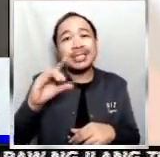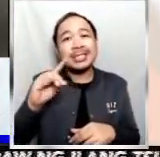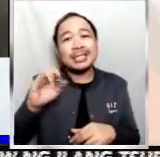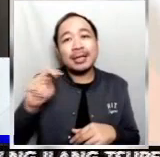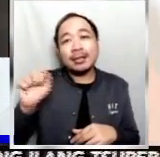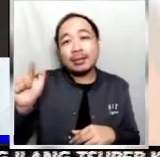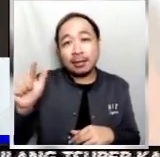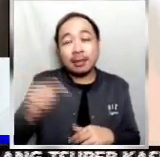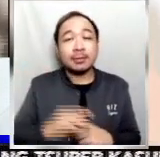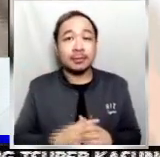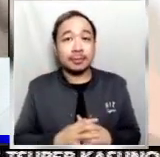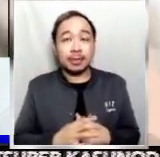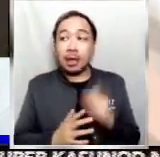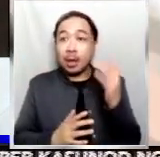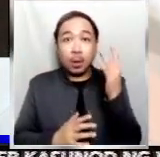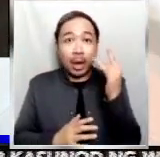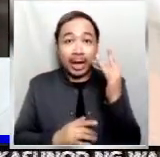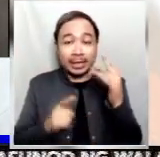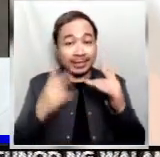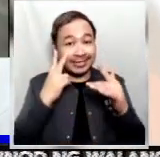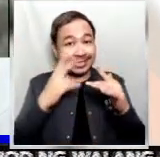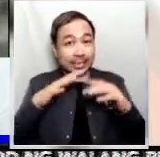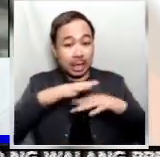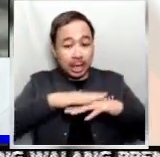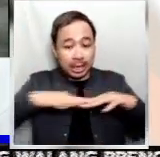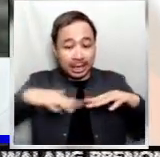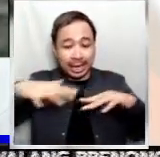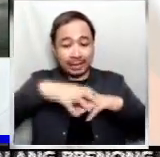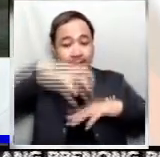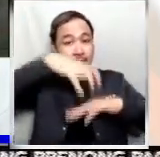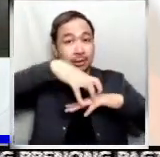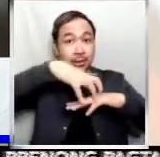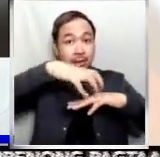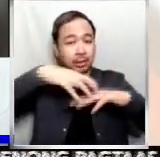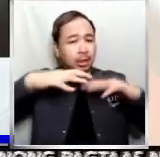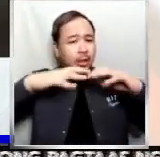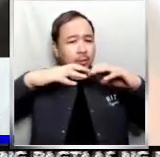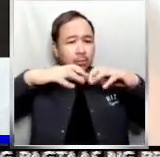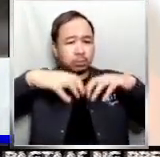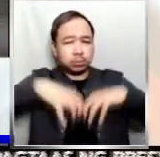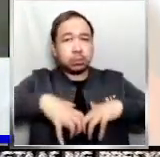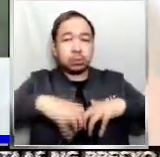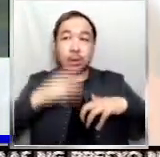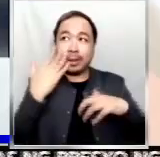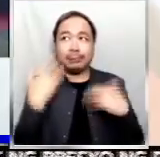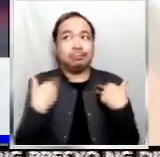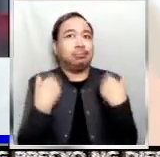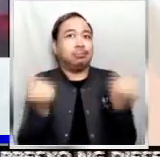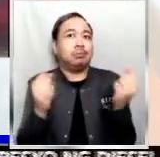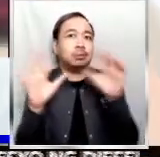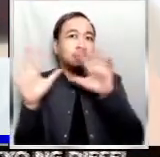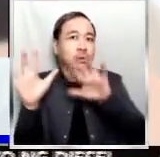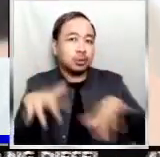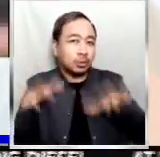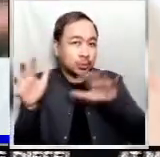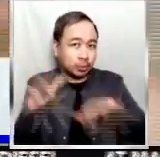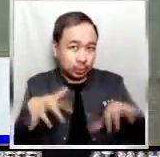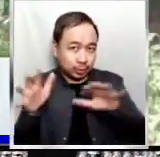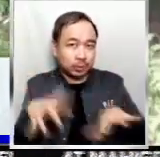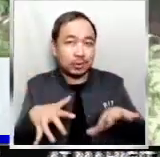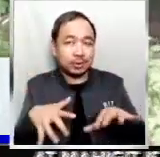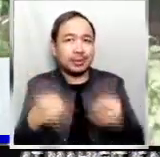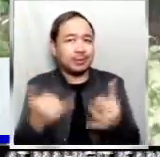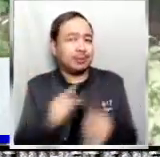Gumuho kasi ang lupang kinatitirikan ng lugar dahil sa malakas na ulan at hanging dala ng habagat at pinalalakas ng Bagyong